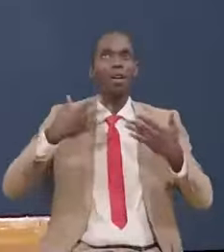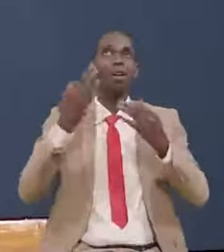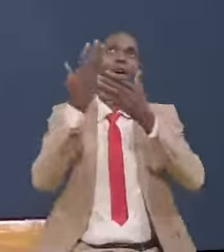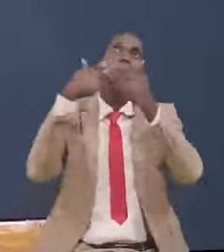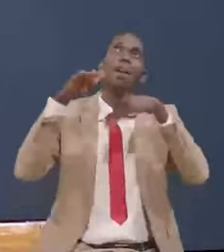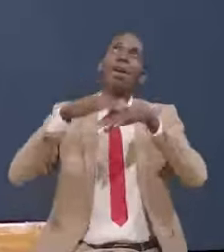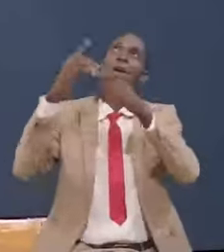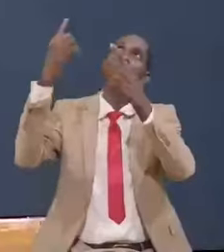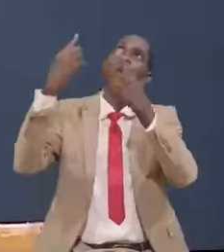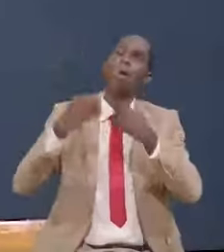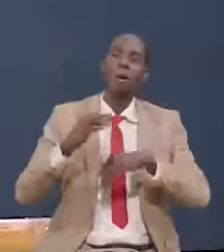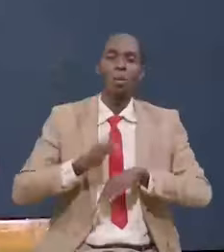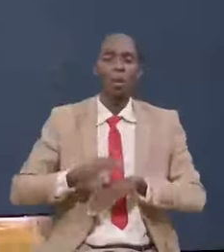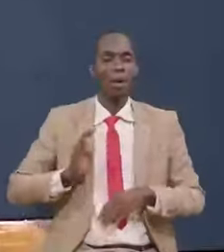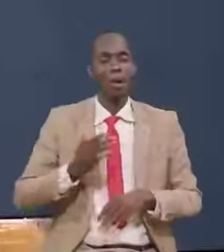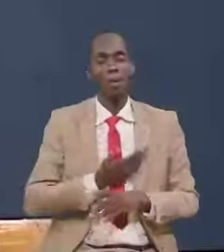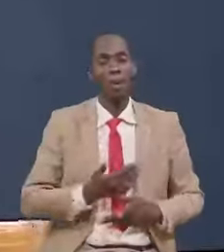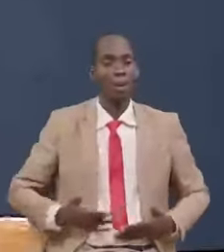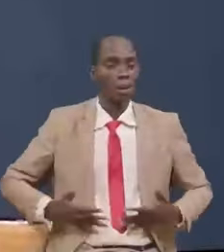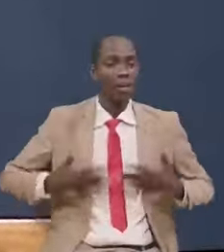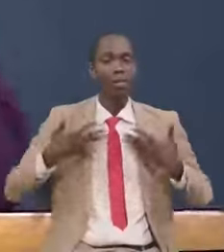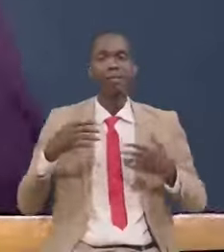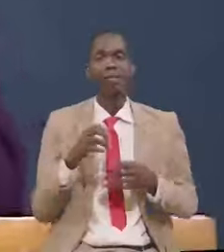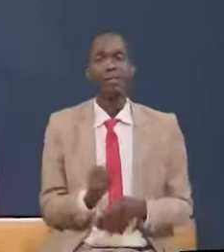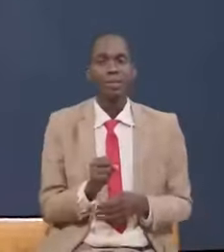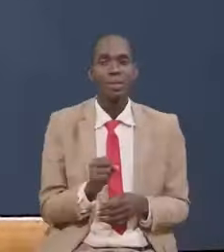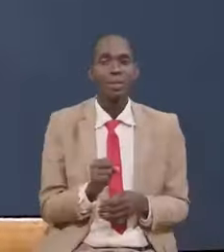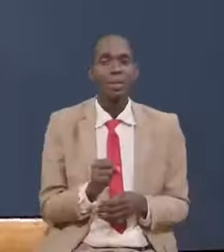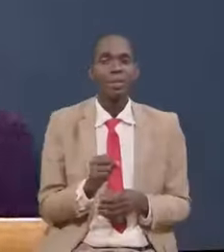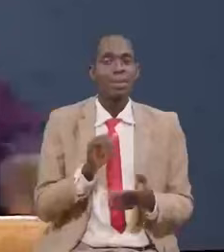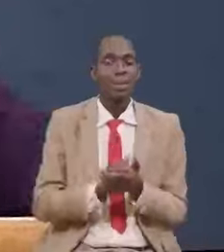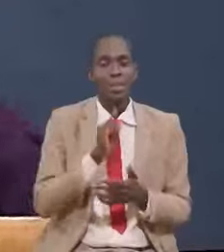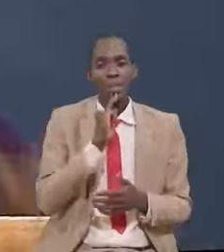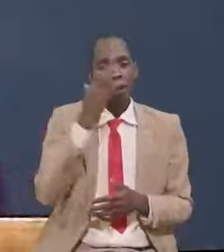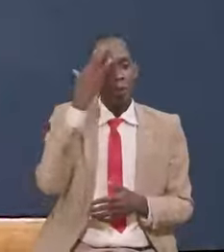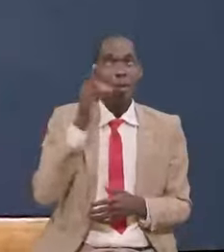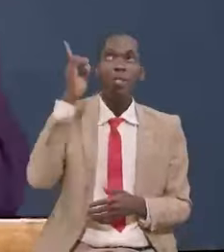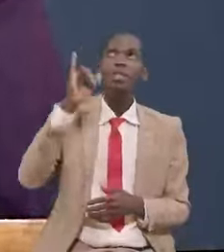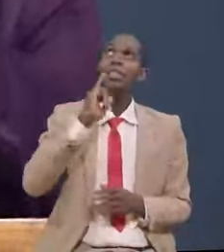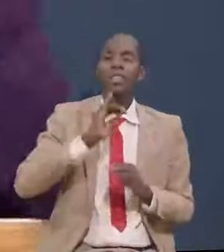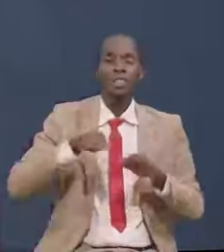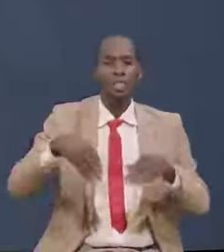Nous avons besoin de la joie du ciel venant dans nos vies. Voilà pourquoi il nous est donné.